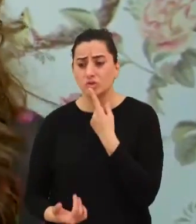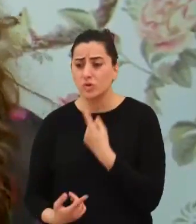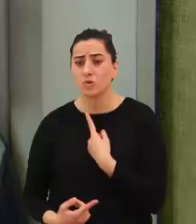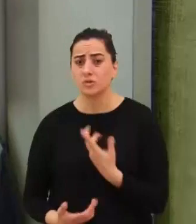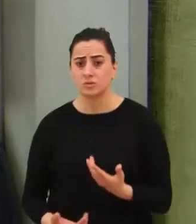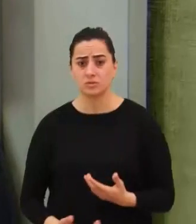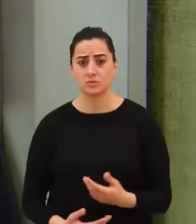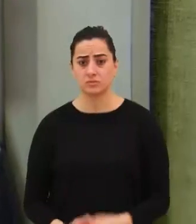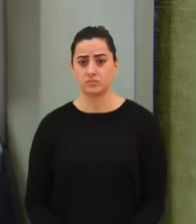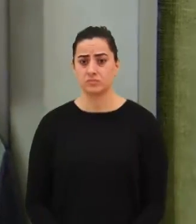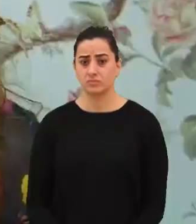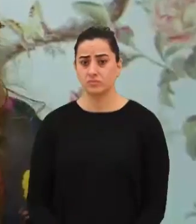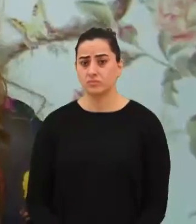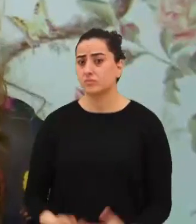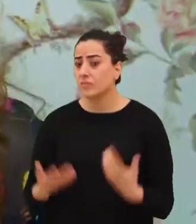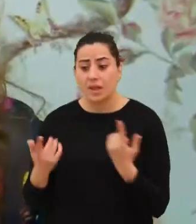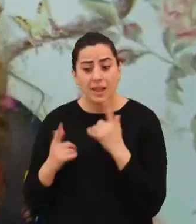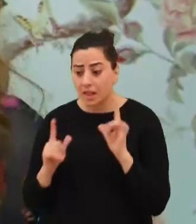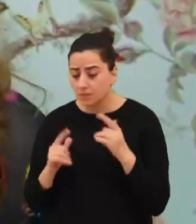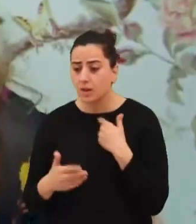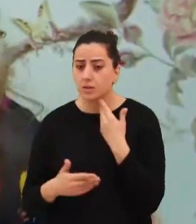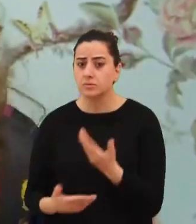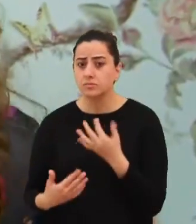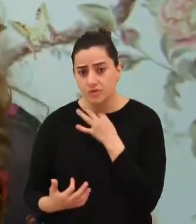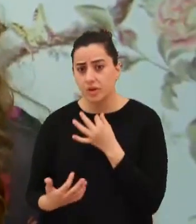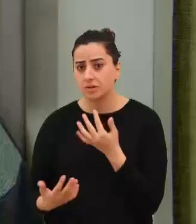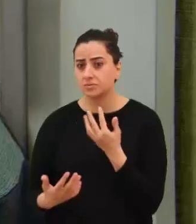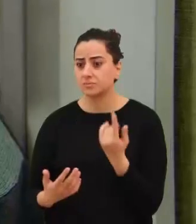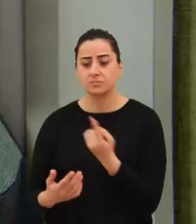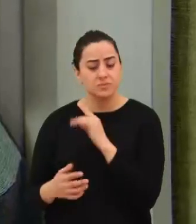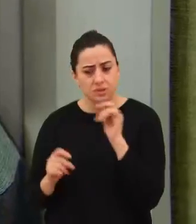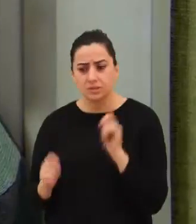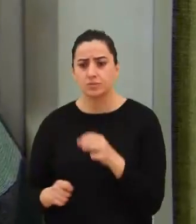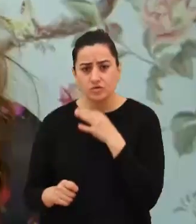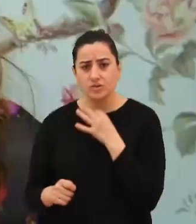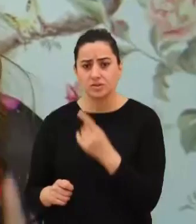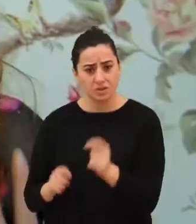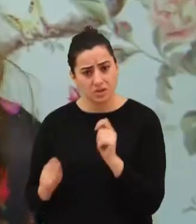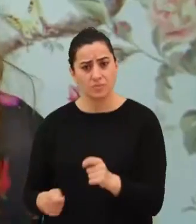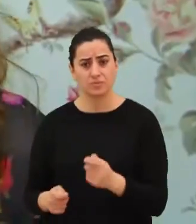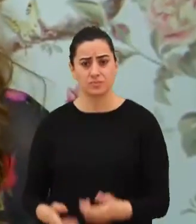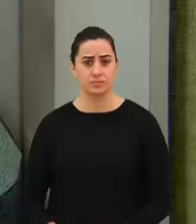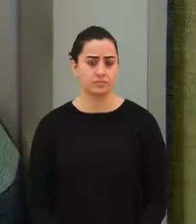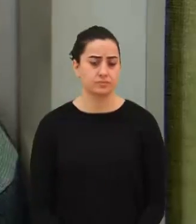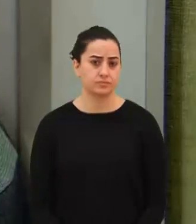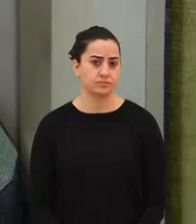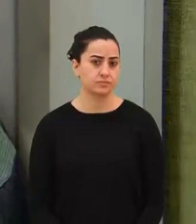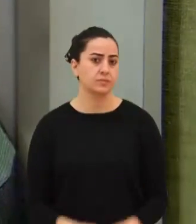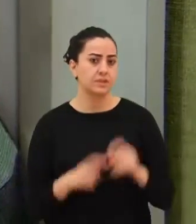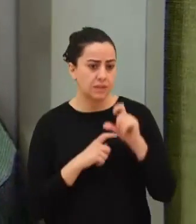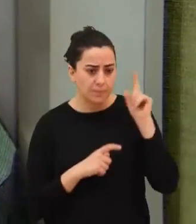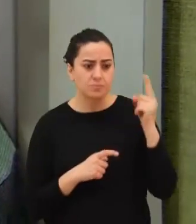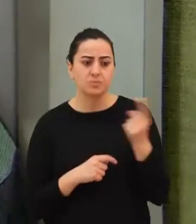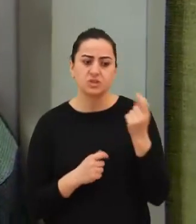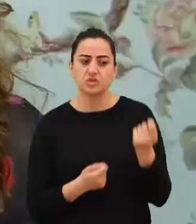Şükrü Efendi. Dilinin varması için ne gerekiyorsa yaparım. Hangi aracı istiyorsa dilin tutarım, sen yeter ki konuş. Zarp Bey bir